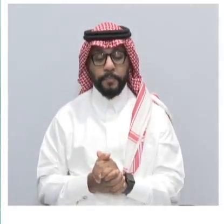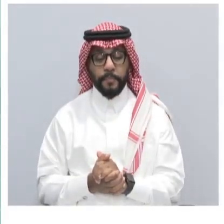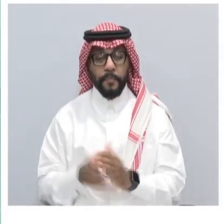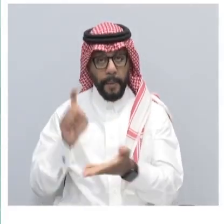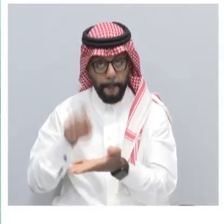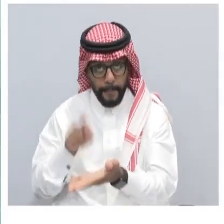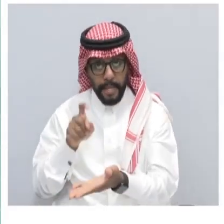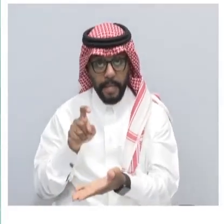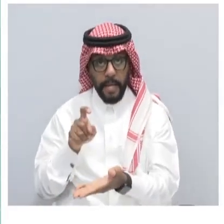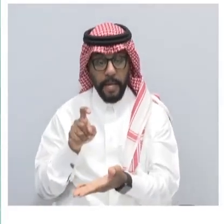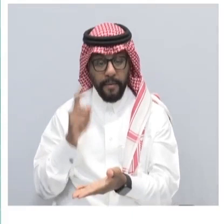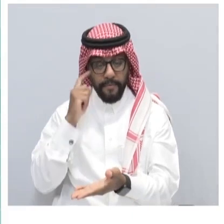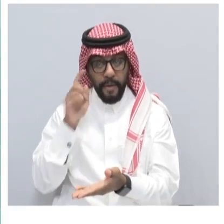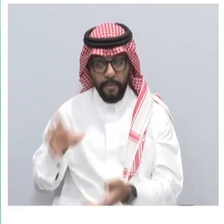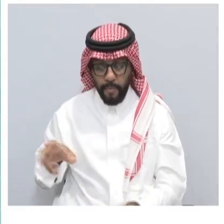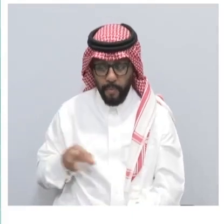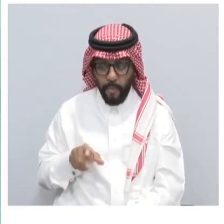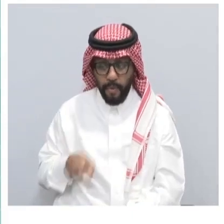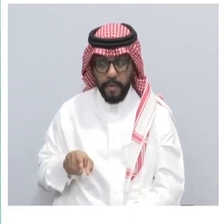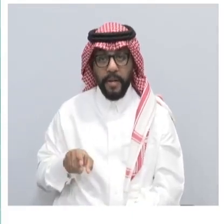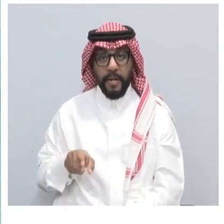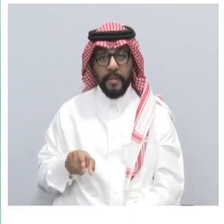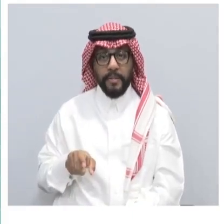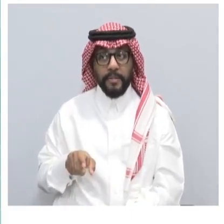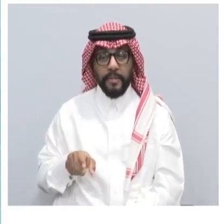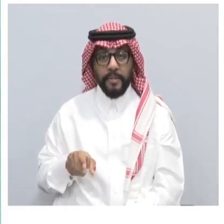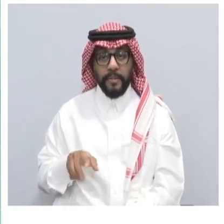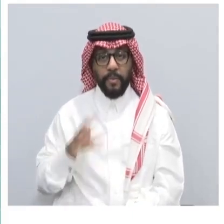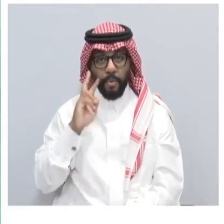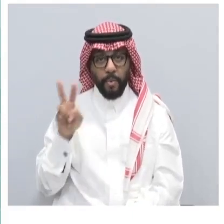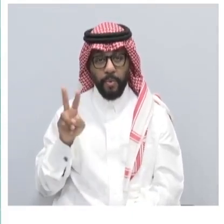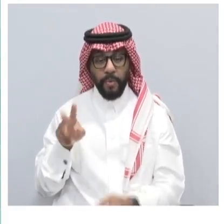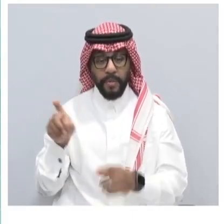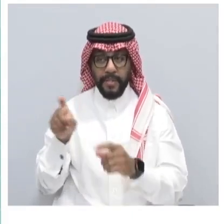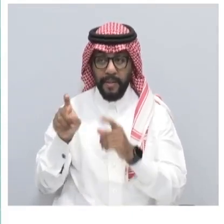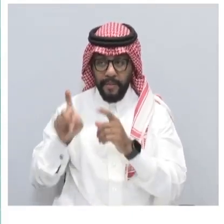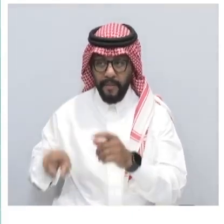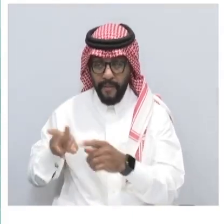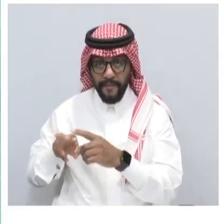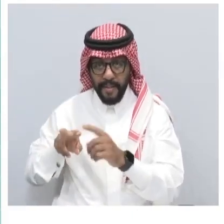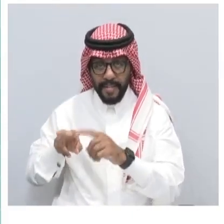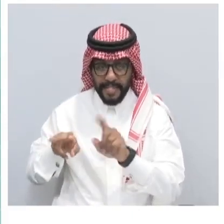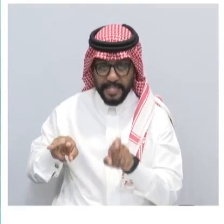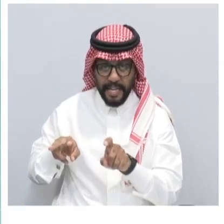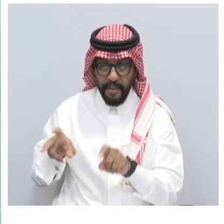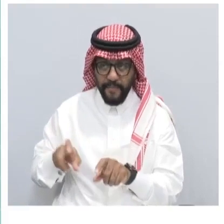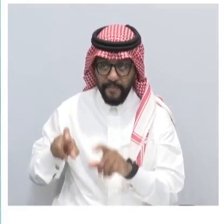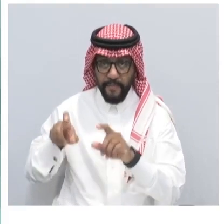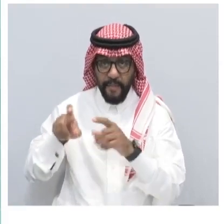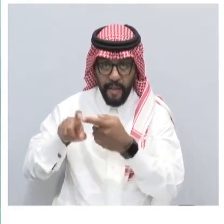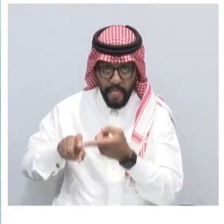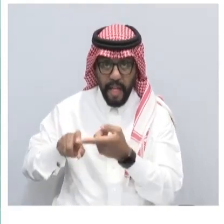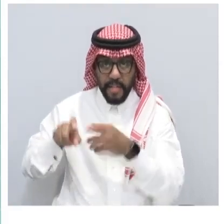في البدايه نضع المؤشر عند بدايه النص ثم ننقر بزر الفاره الايسر ثم السحب دون